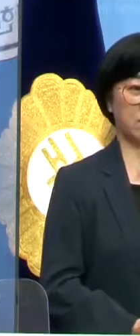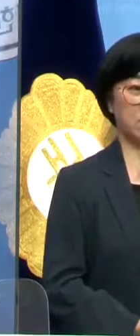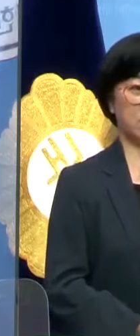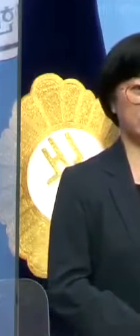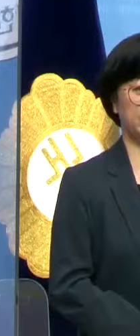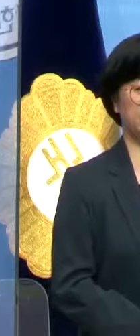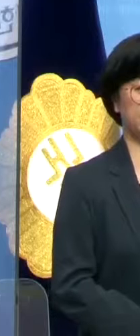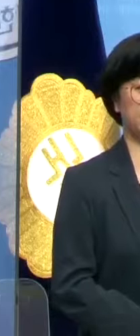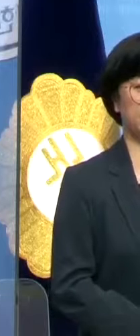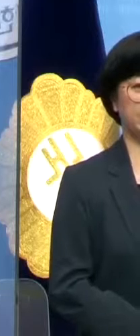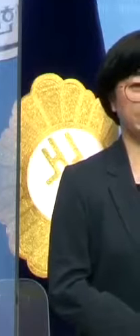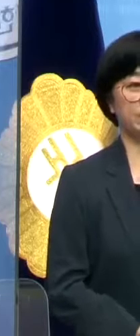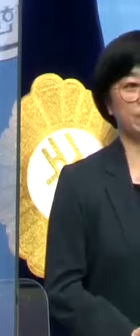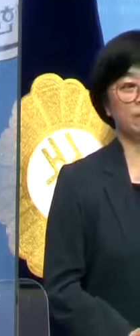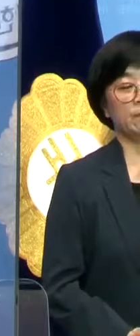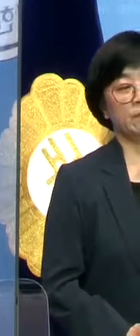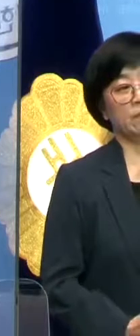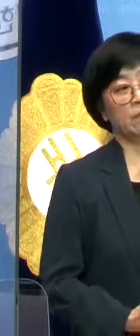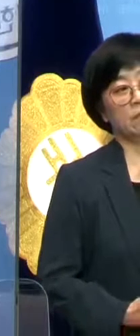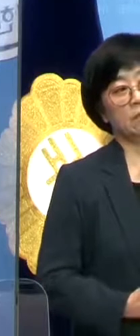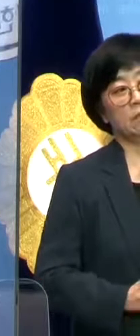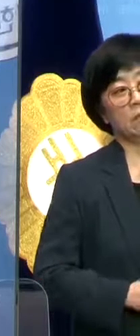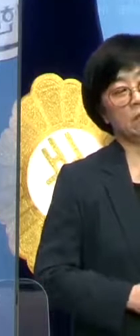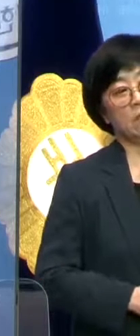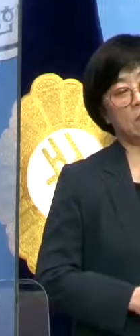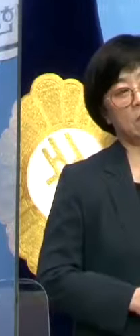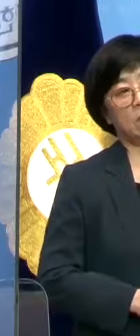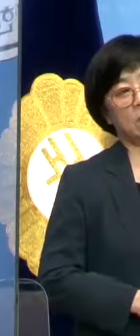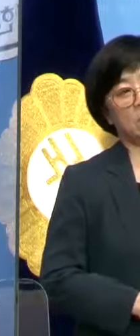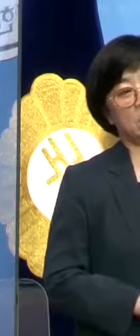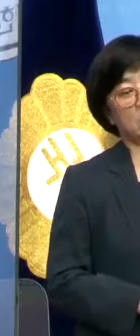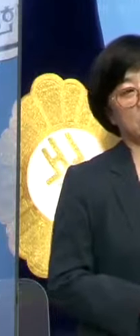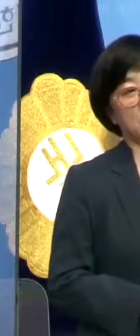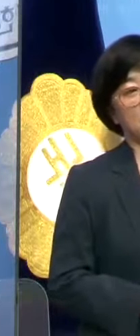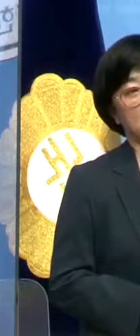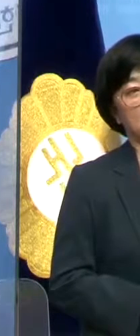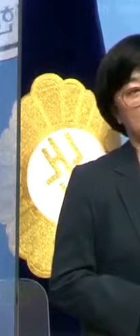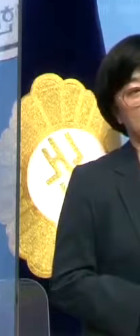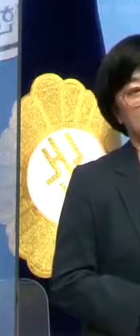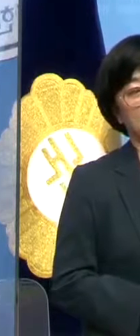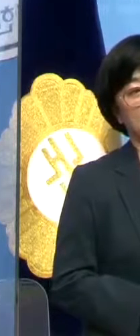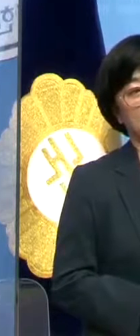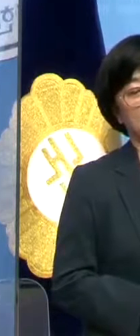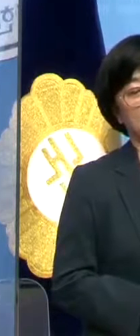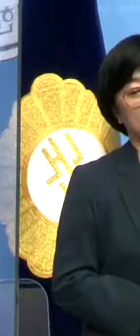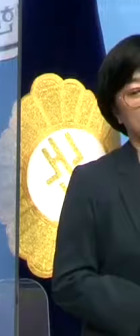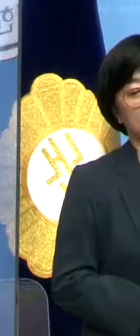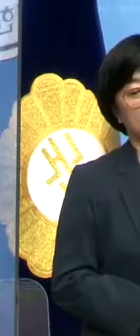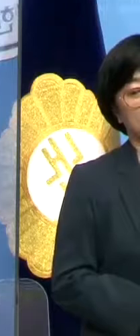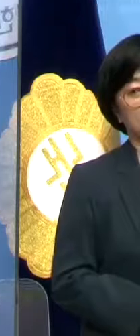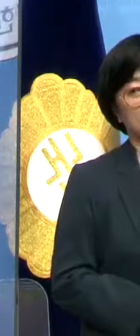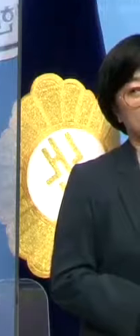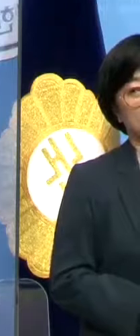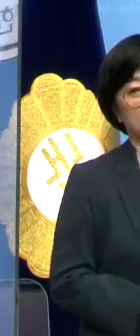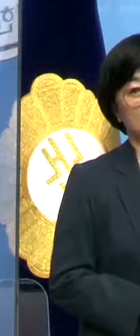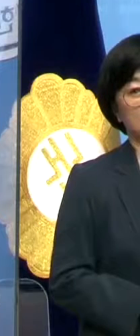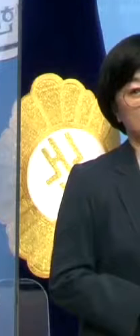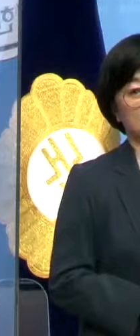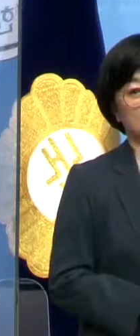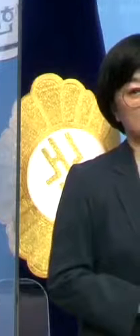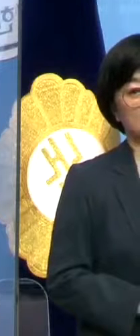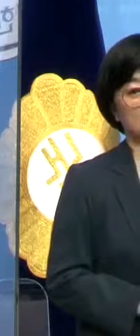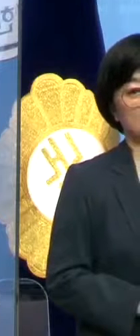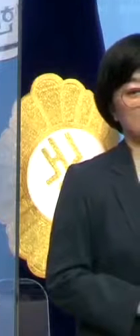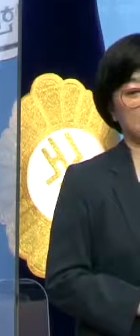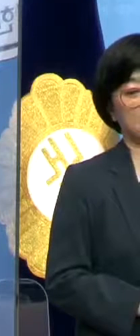어인 전란 위 약하디 뭐 커즈 2 의 하다 토퍼 스컬스 주 쉔 리뽀 허위 야 뭐